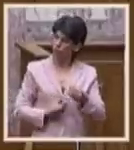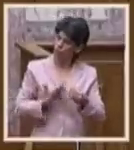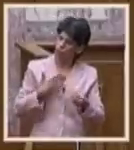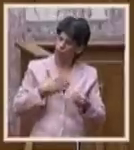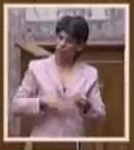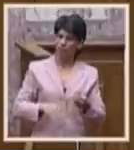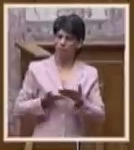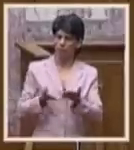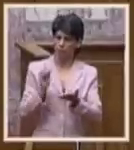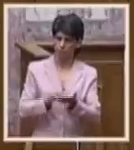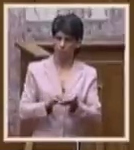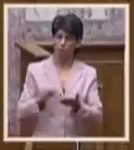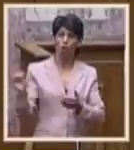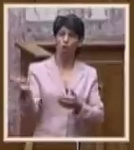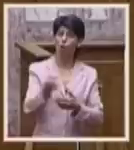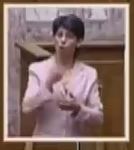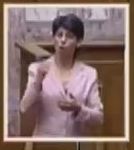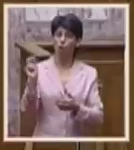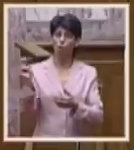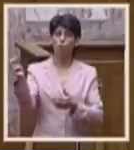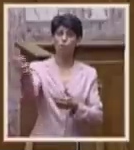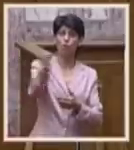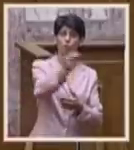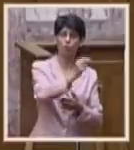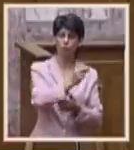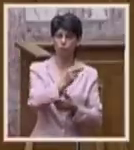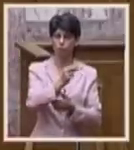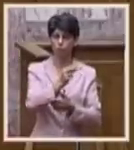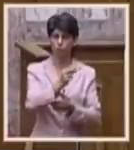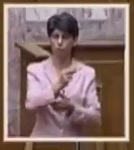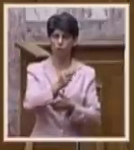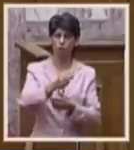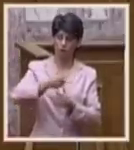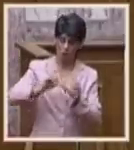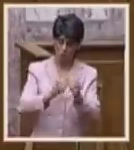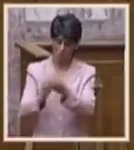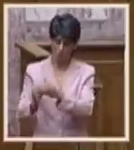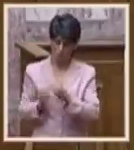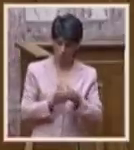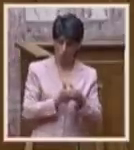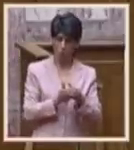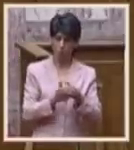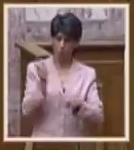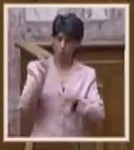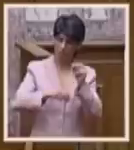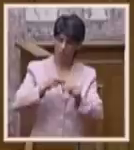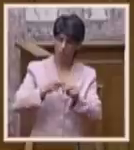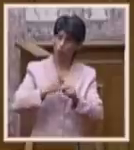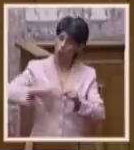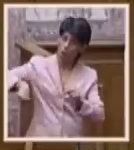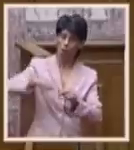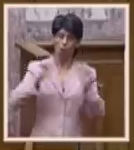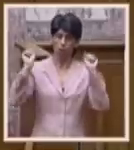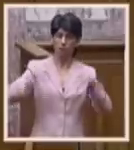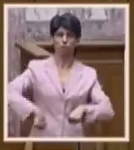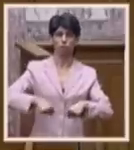πάλι, όταν τα κοινοβούλια τους συνήθως και διακομματικά ψηφίζουν υπέρ της Ελλάδας, διαθέτουν χρήματα των δικών τους